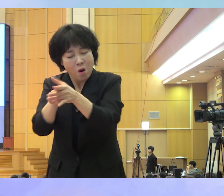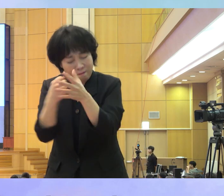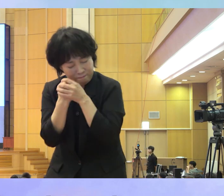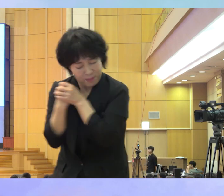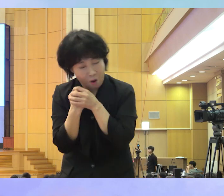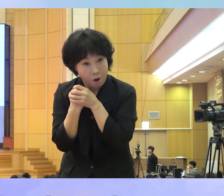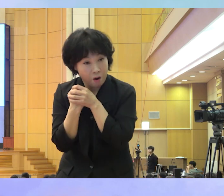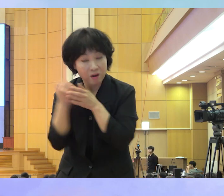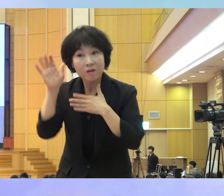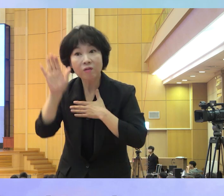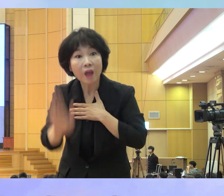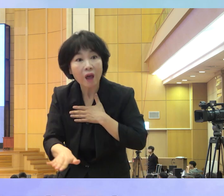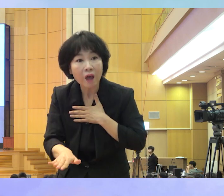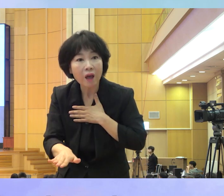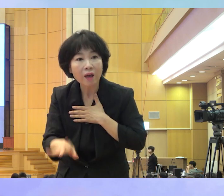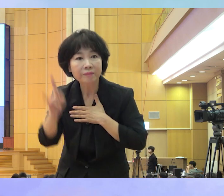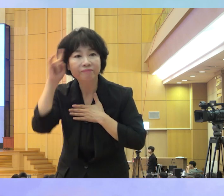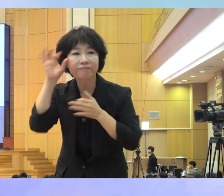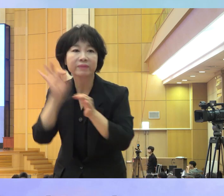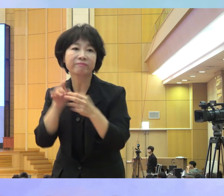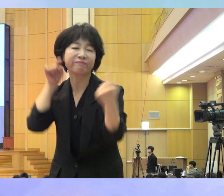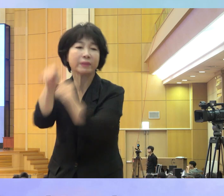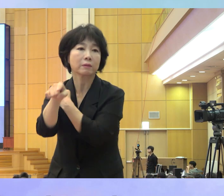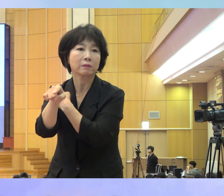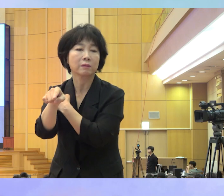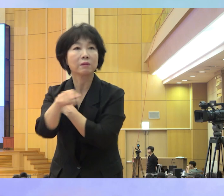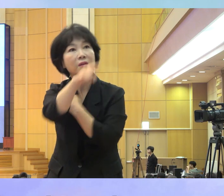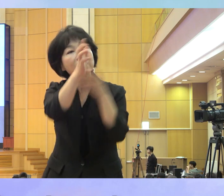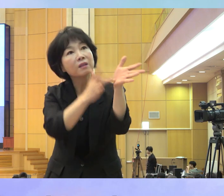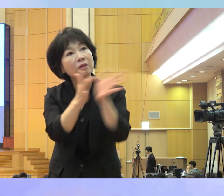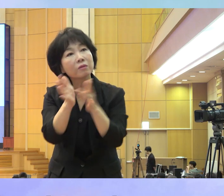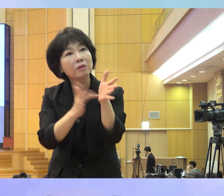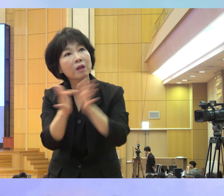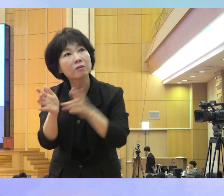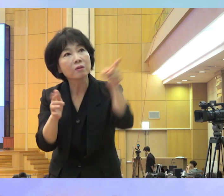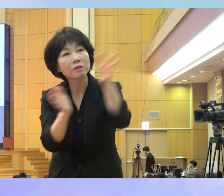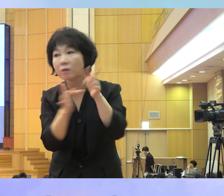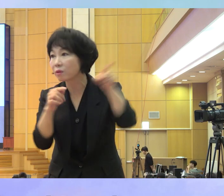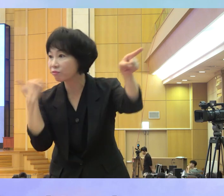믿는데, 그리스도로 믿어야 되는데, 선지자로구나.